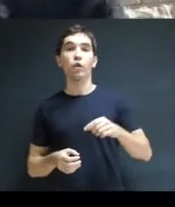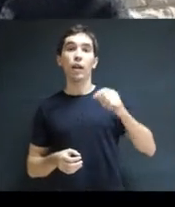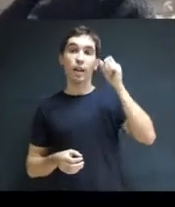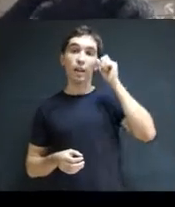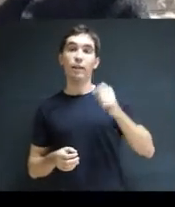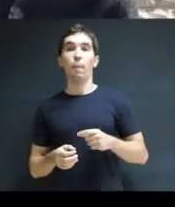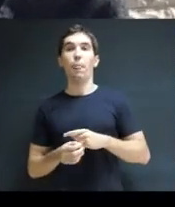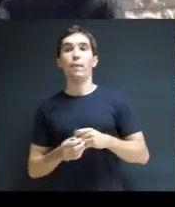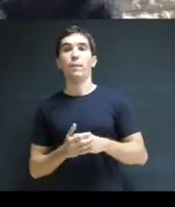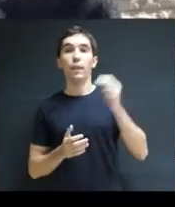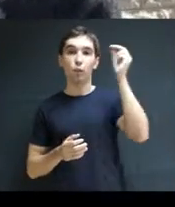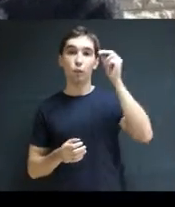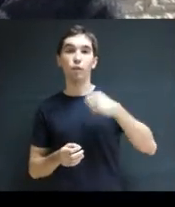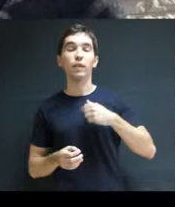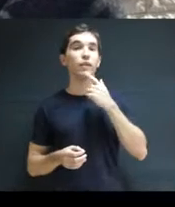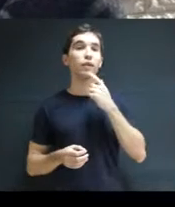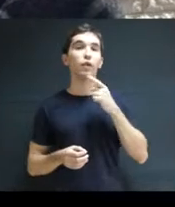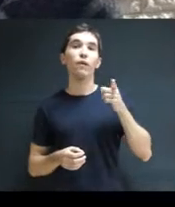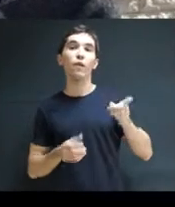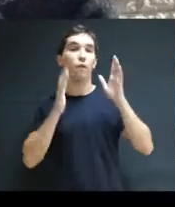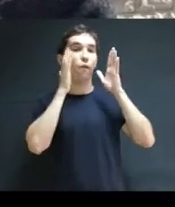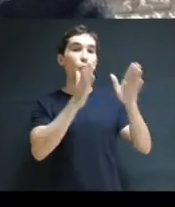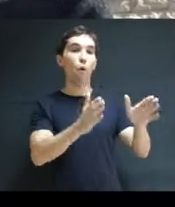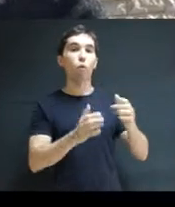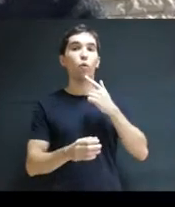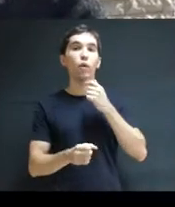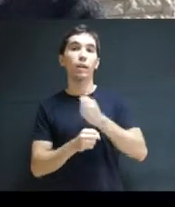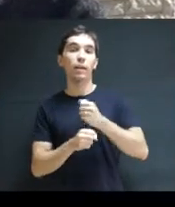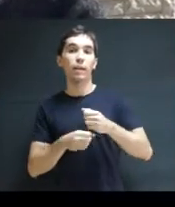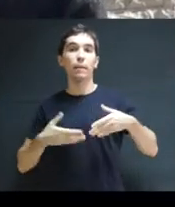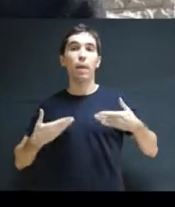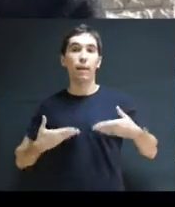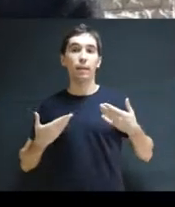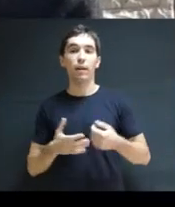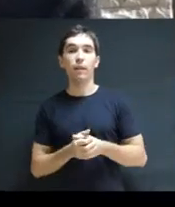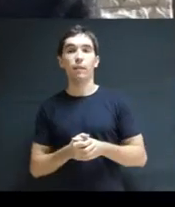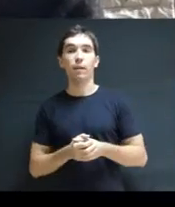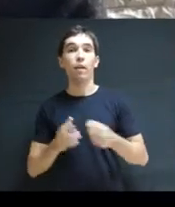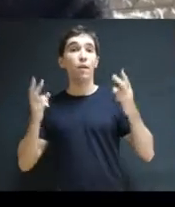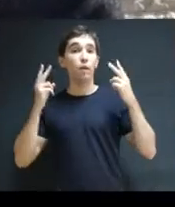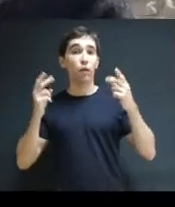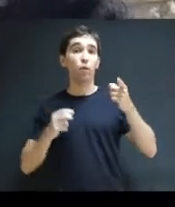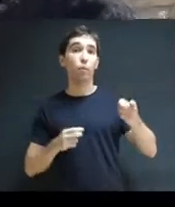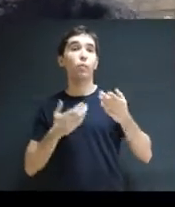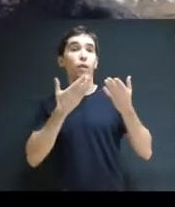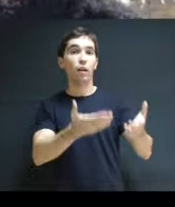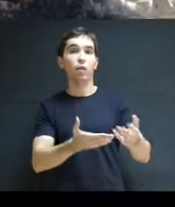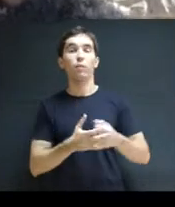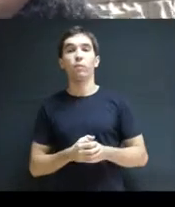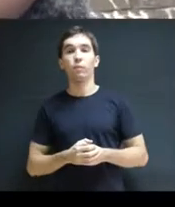mreže Mladih Hrvatske, svidio mi se fokus koji oni stavljaju na rad s mladima, važnost koju tome